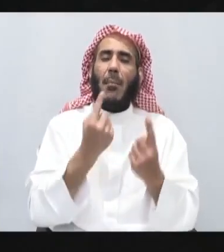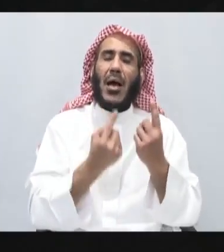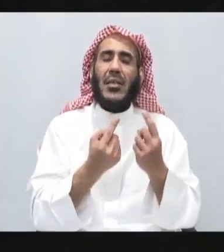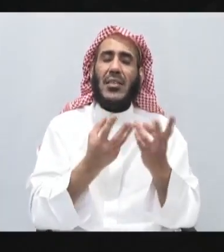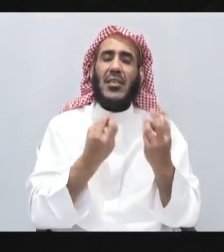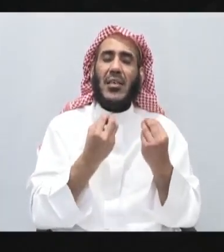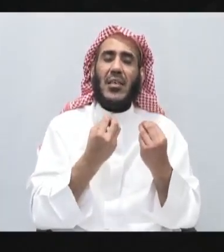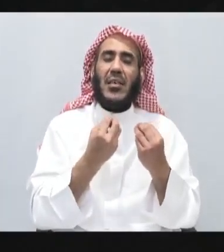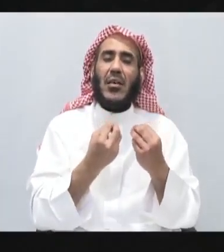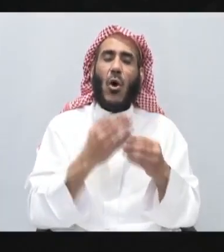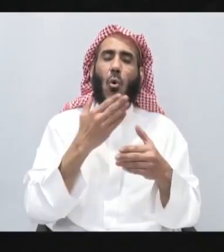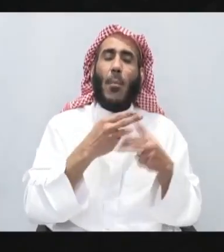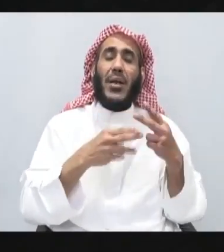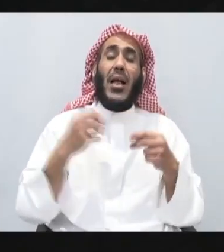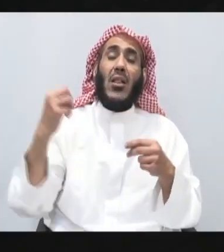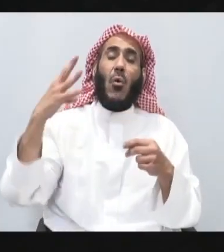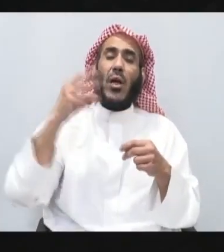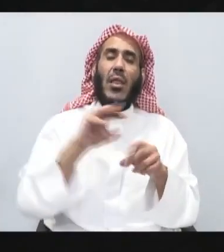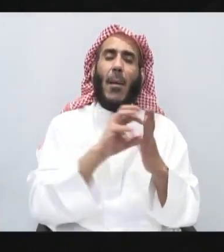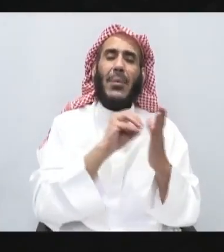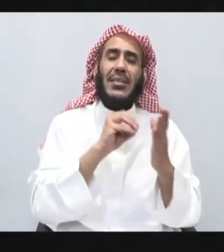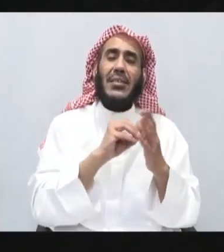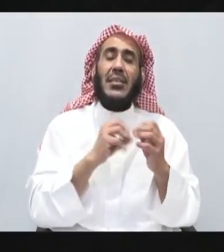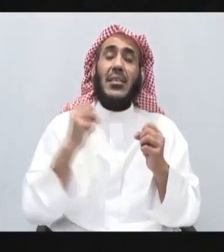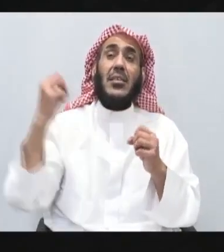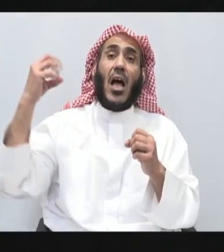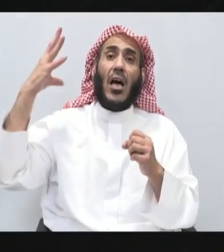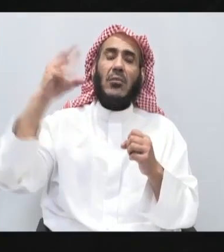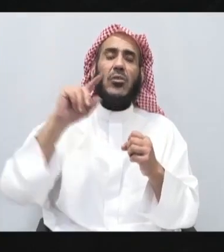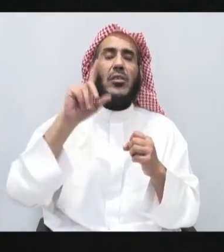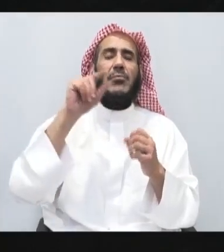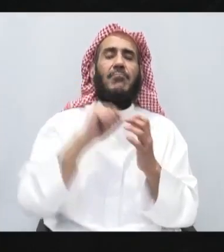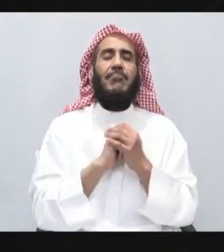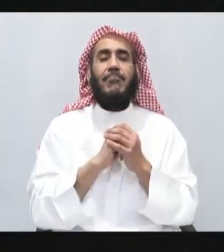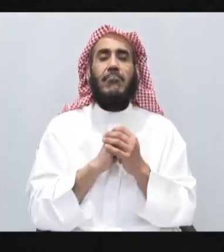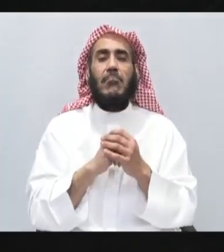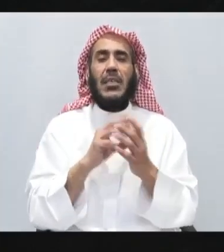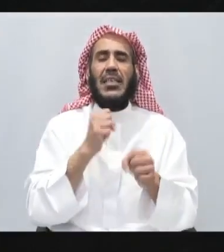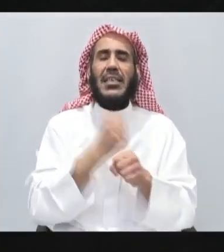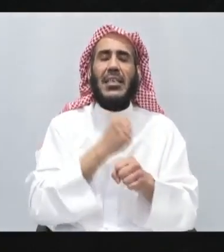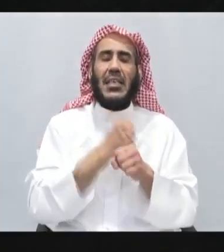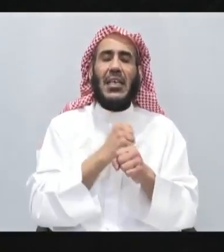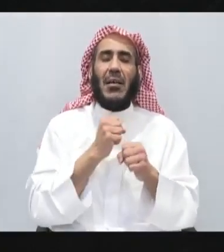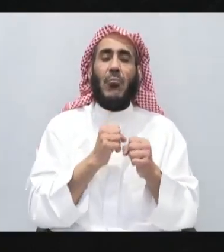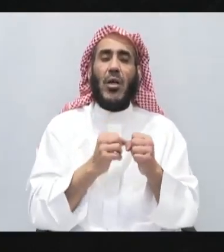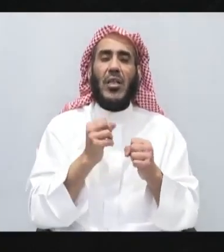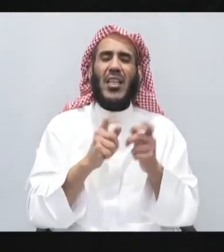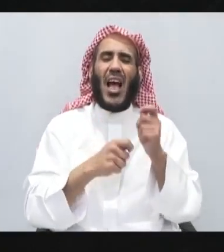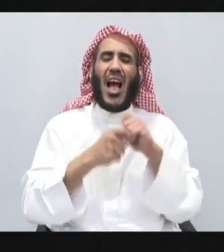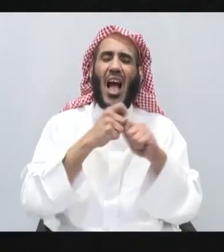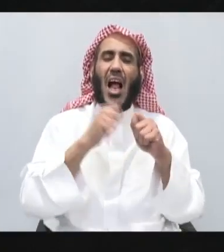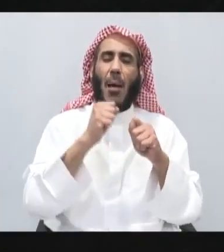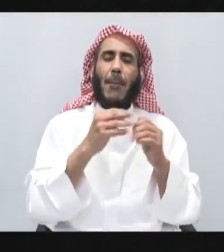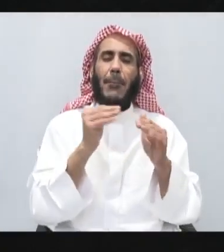الطاقه او البناء الضوئي اذا المصدر الطاقه الشمسيه احسنتم نستخدم هذه الطاقه الكيميائيه